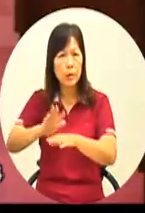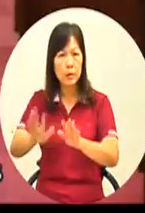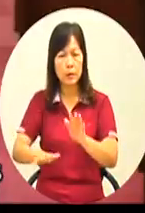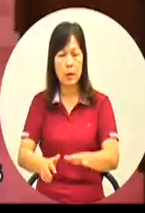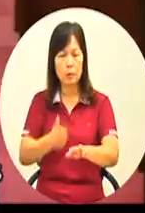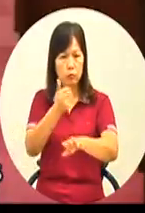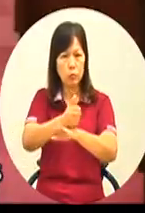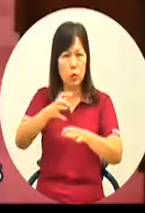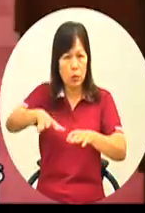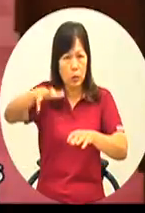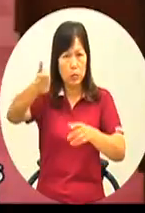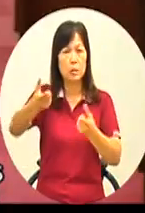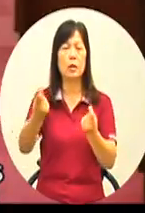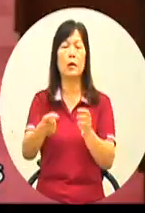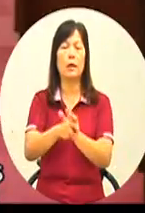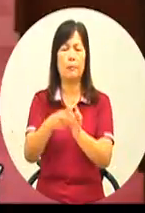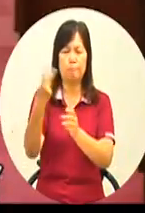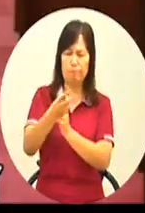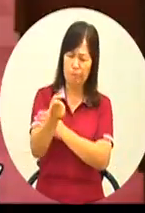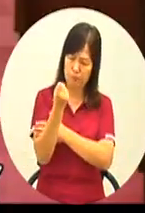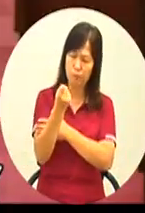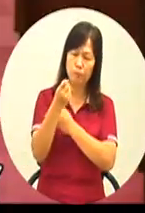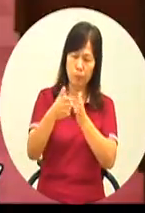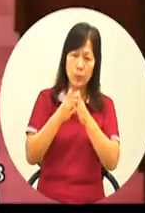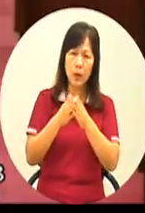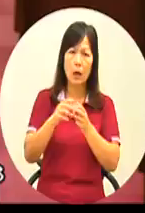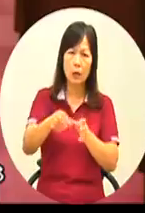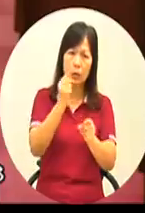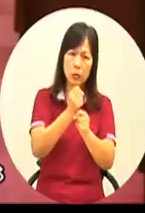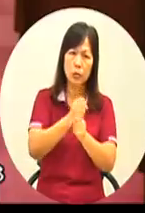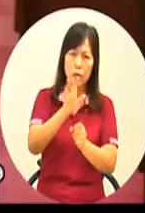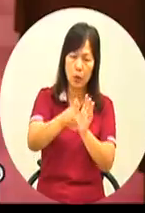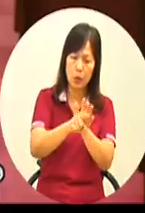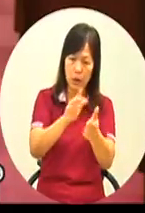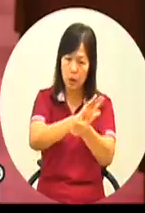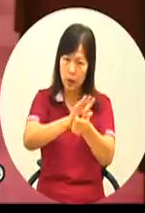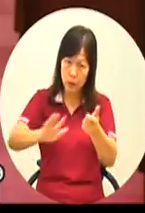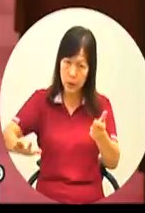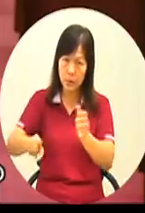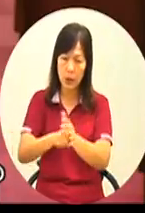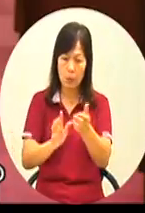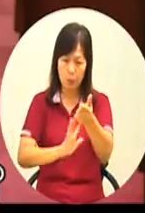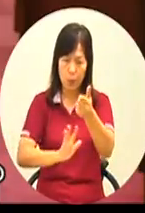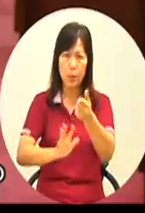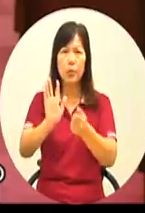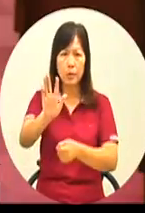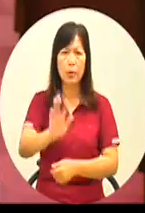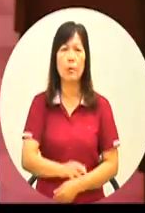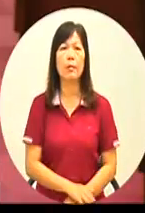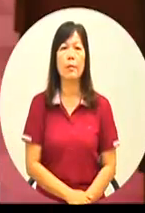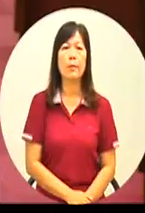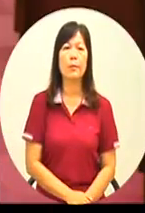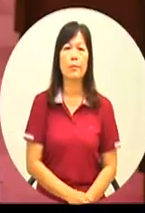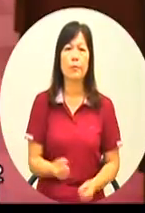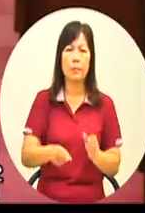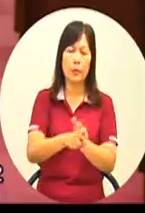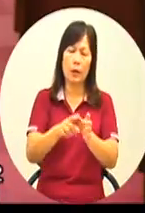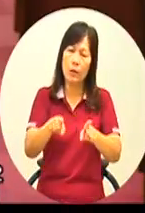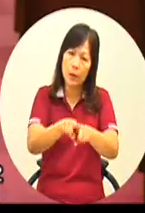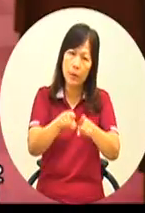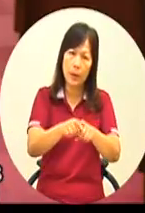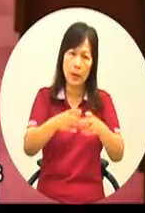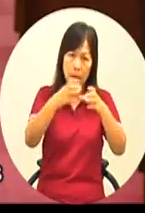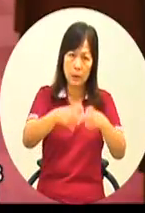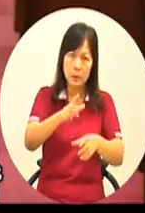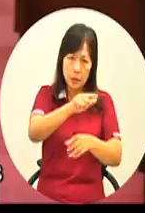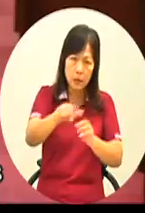也是朝着这个目标在努力嘛。所以，因为你的计划，我在带动你一挂的部署啊。哦，你包括咱的基层建设科郑科长啊，